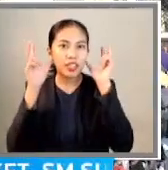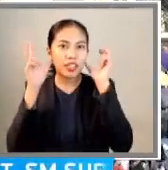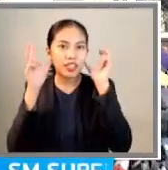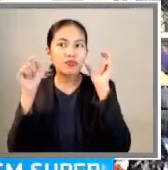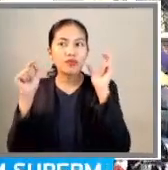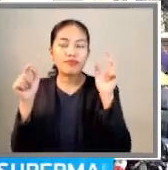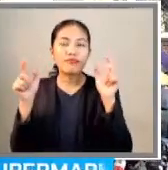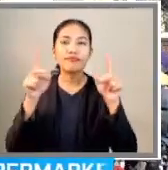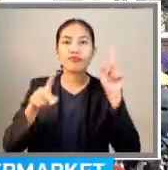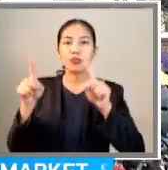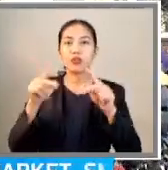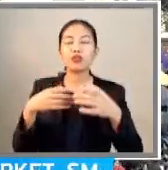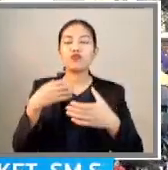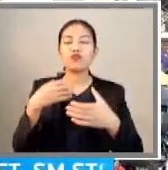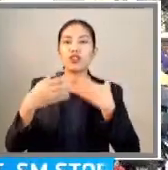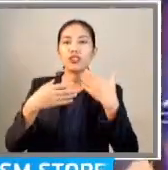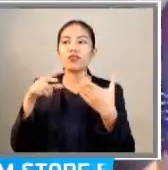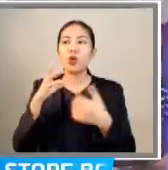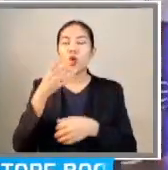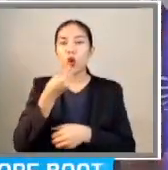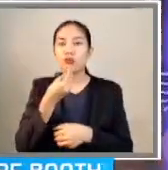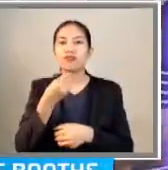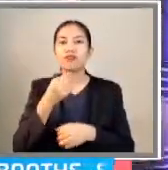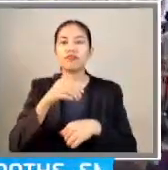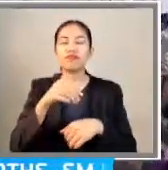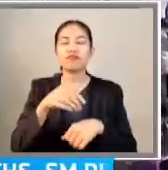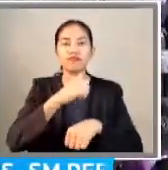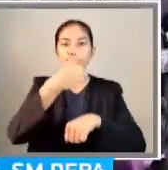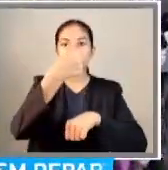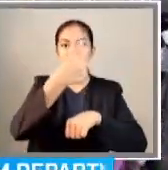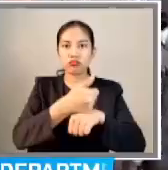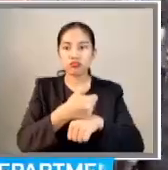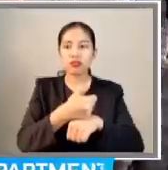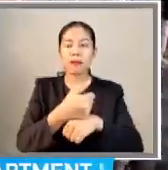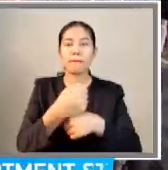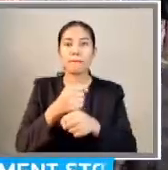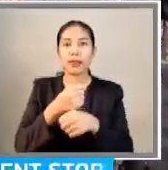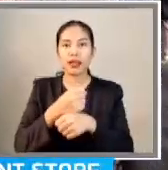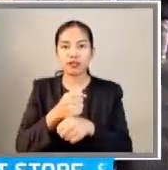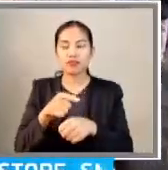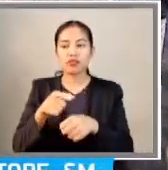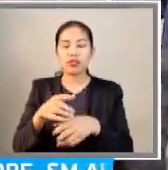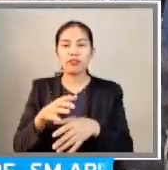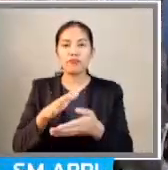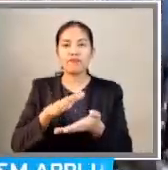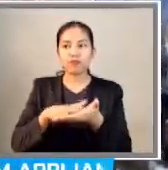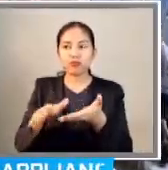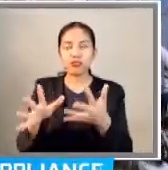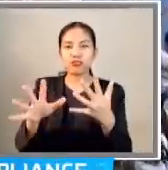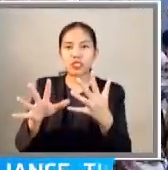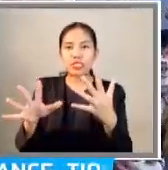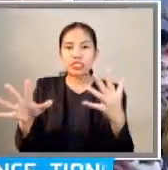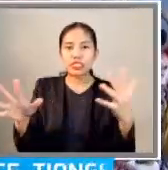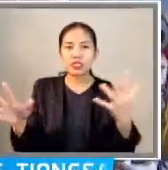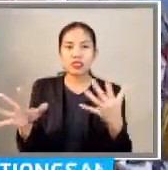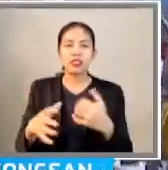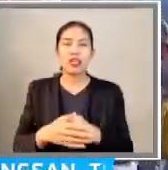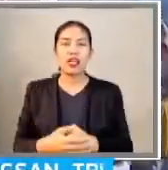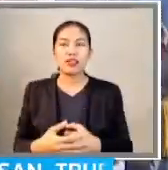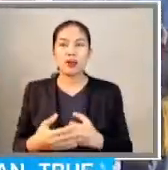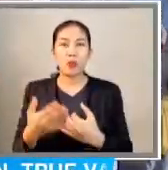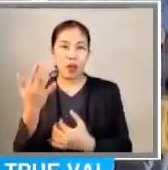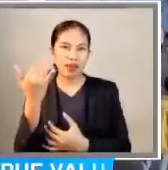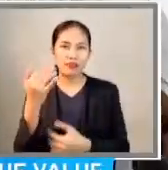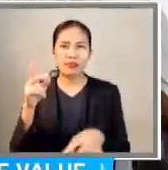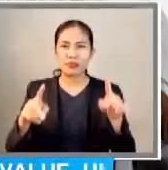pumasok dito sa simbahan ng Quiapo dahil ito saan nila yung mga pasaway at ayaw pumila. Tuloy-tuloy naman ang pagpasok ng mga tao rito sa Plaza